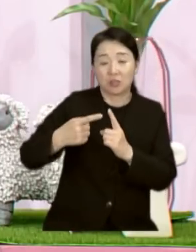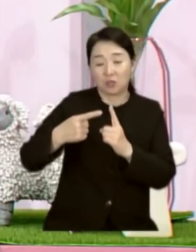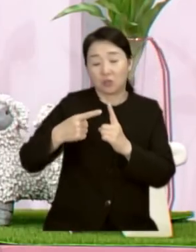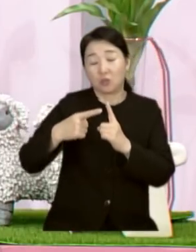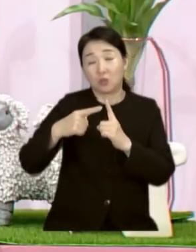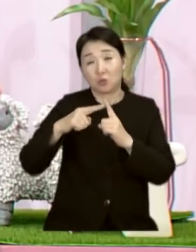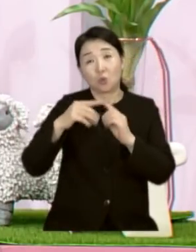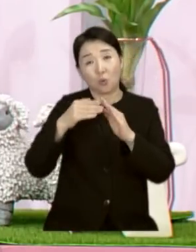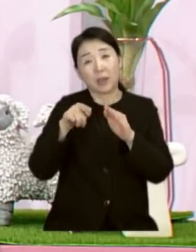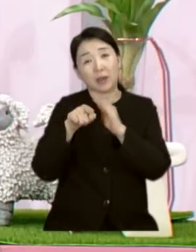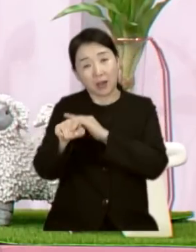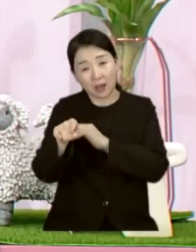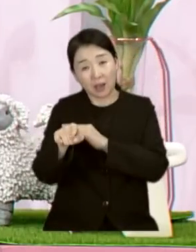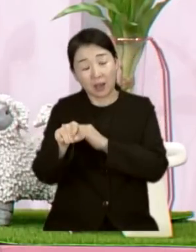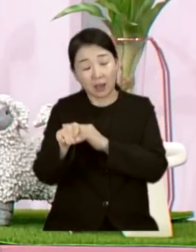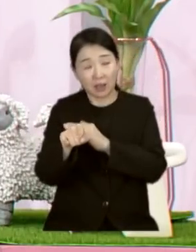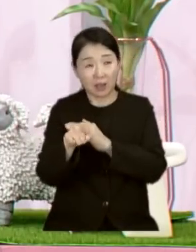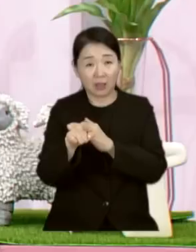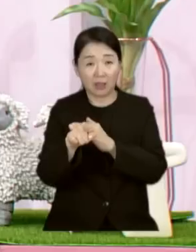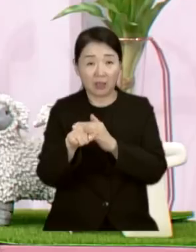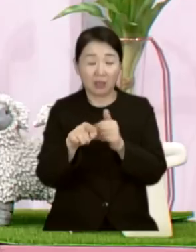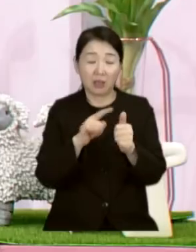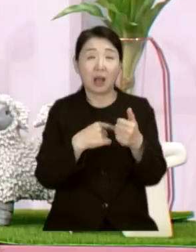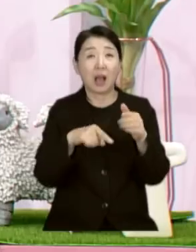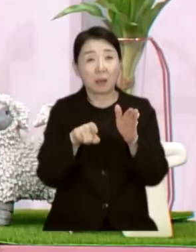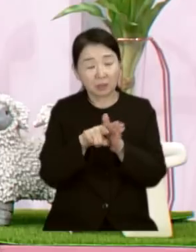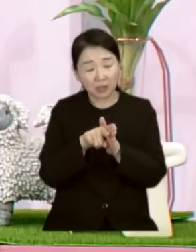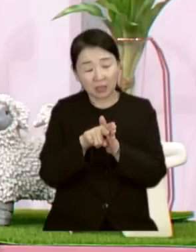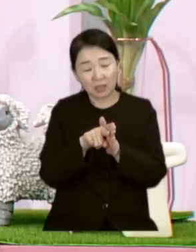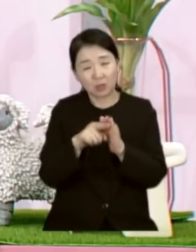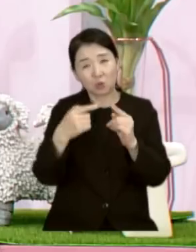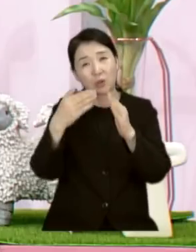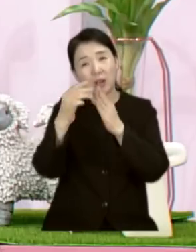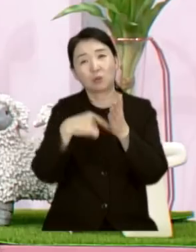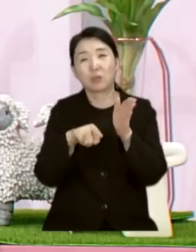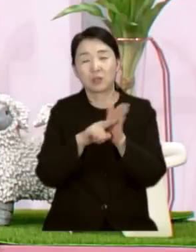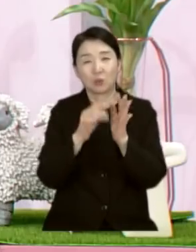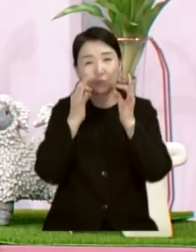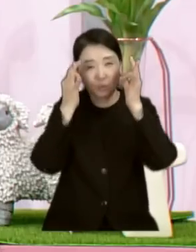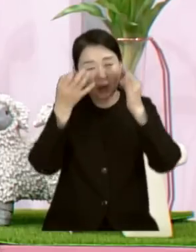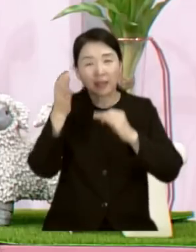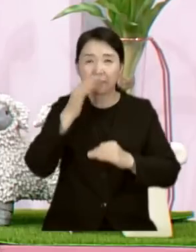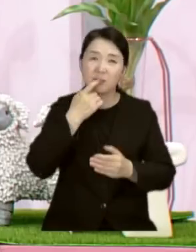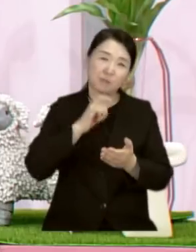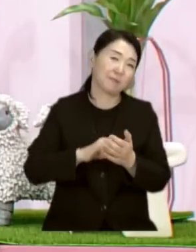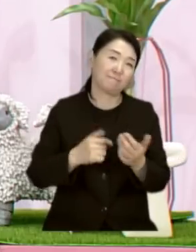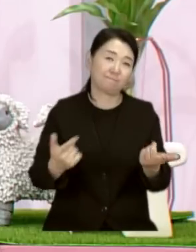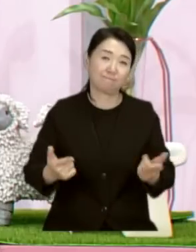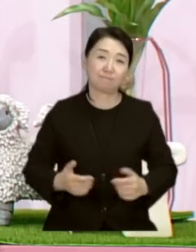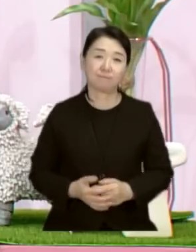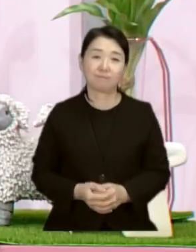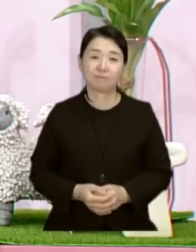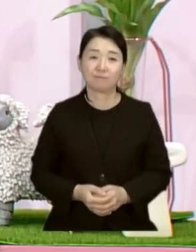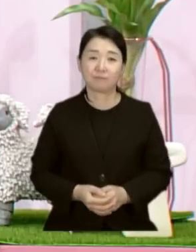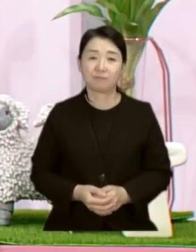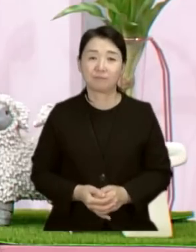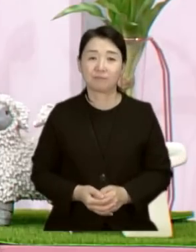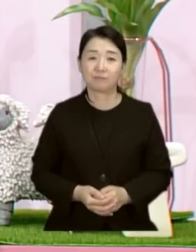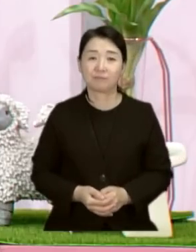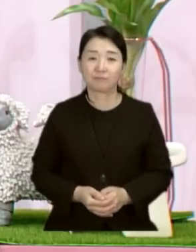그 사람도 같이 교회에 가려고 노력도 많이 하고 그랬는데 쉽지 않더라고요.